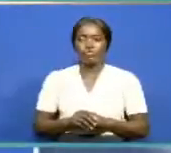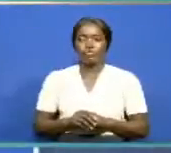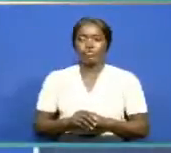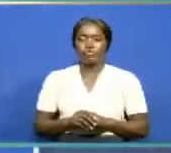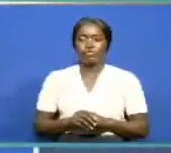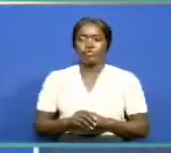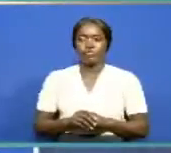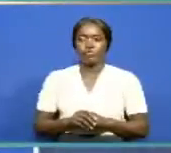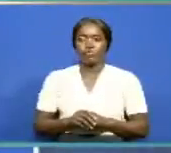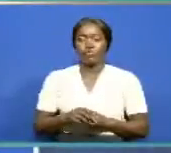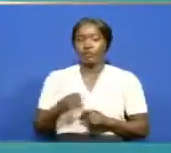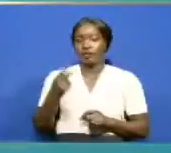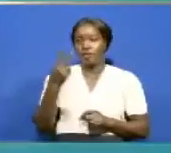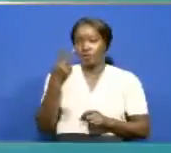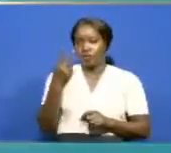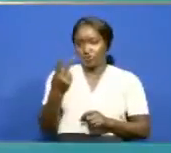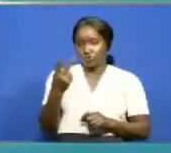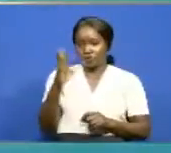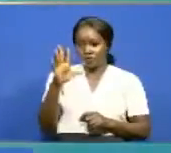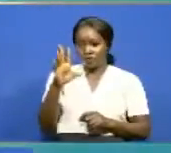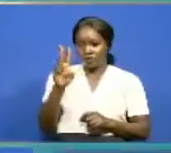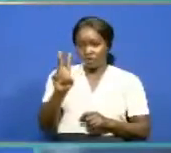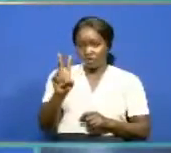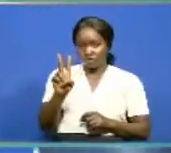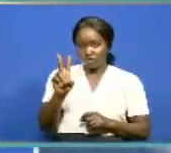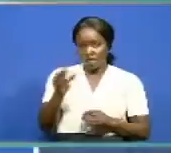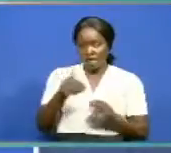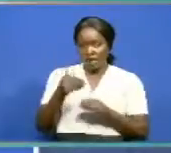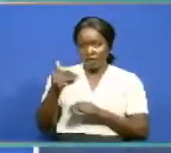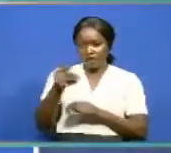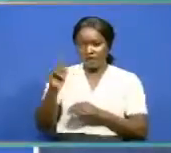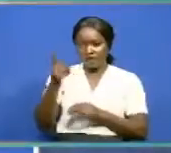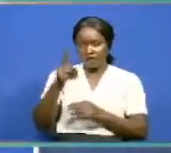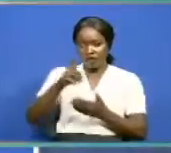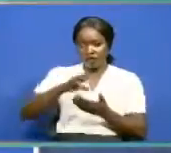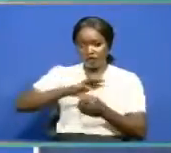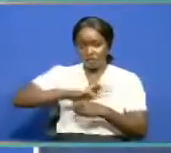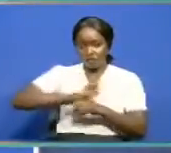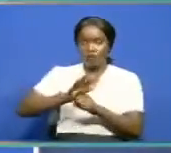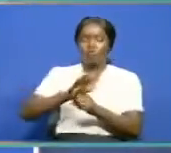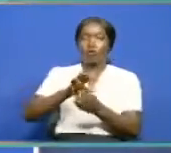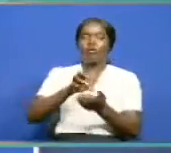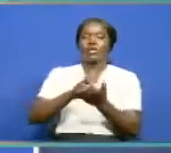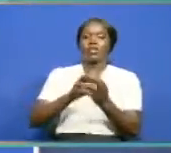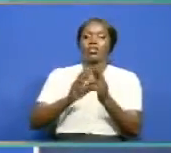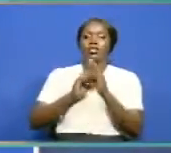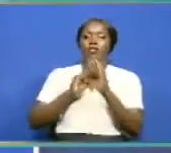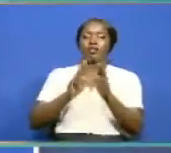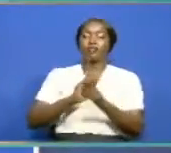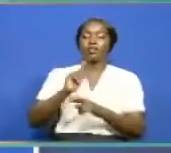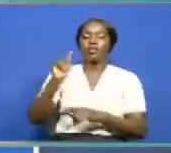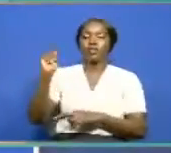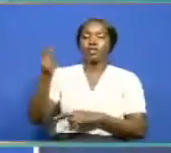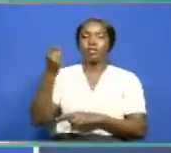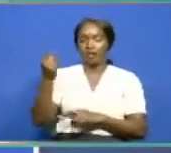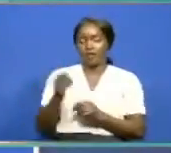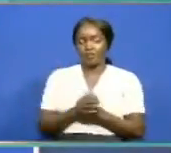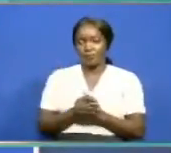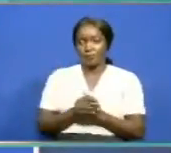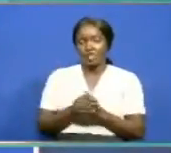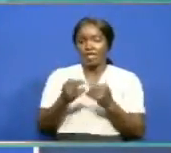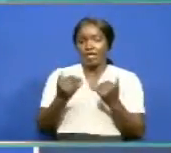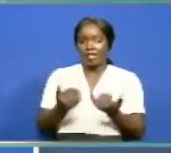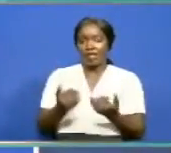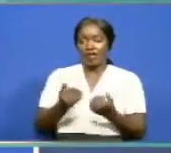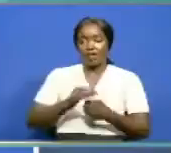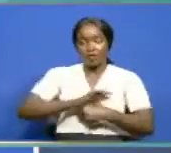Ni siku 252 baada ya kisa cha kwanza cha ugonjwa wa COVID-19 kuripotiwa humu nchini. Idadi ya visa vya